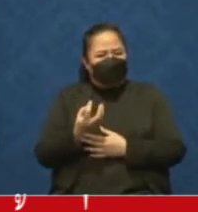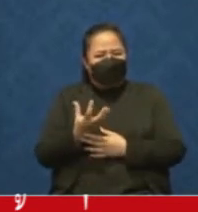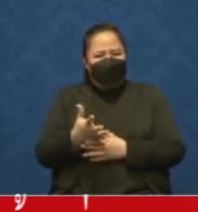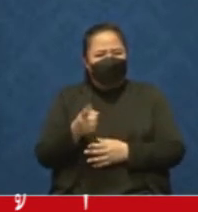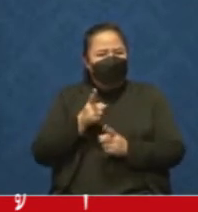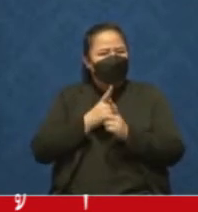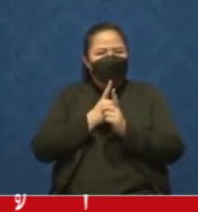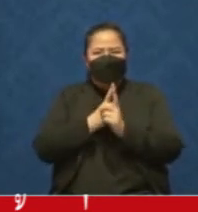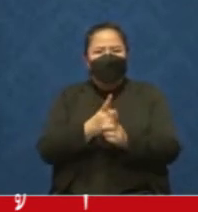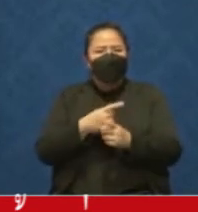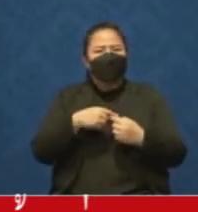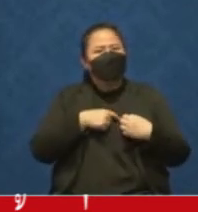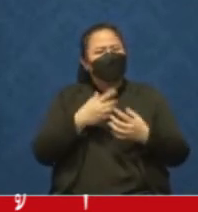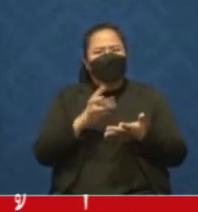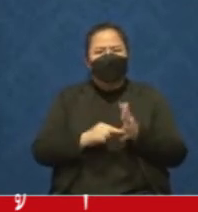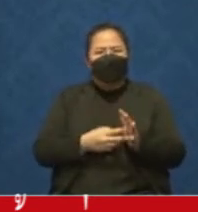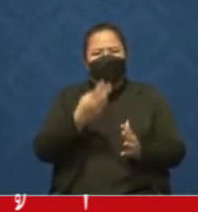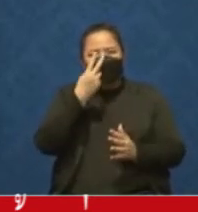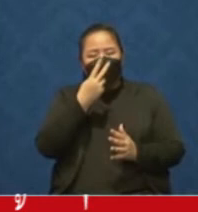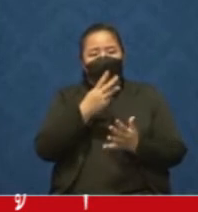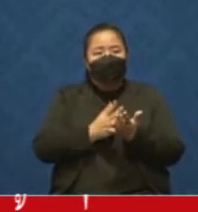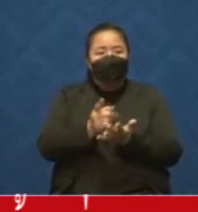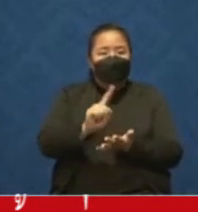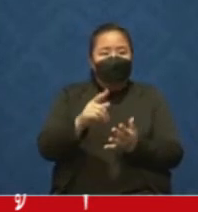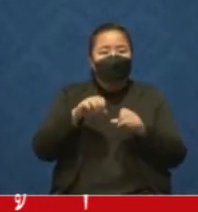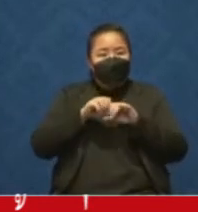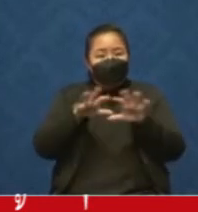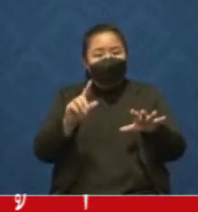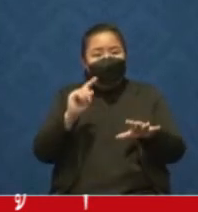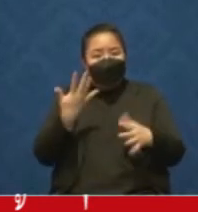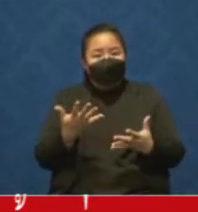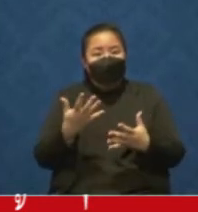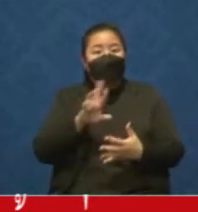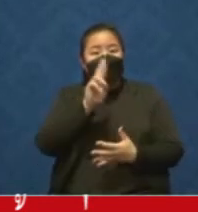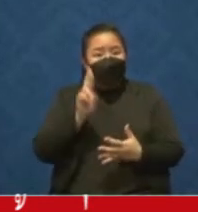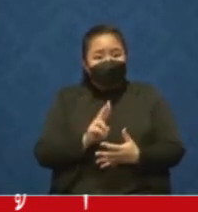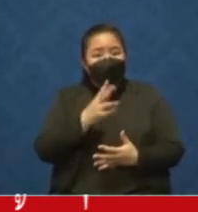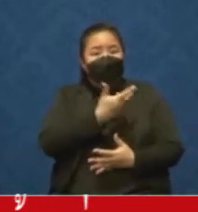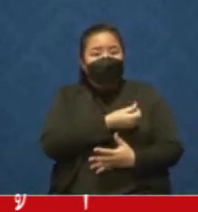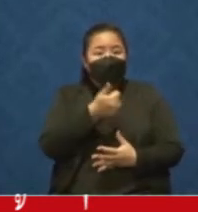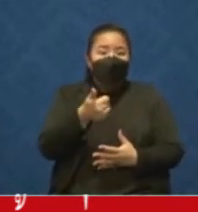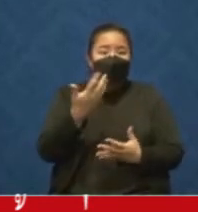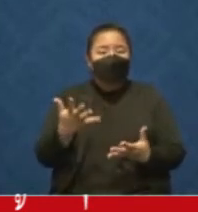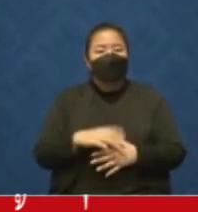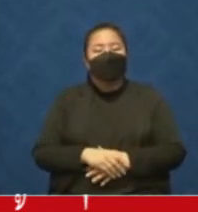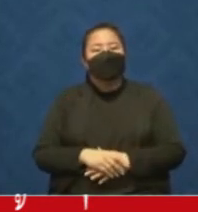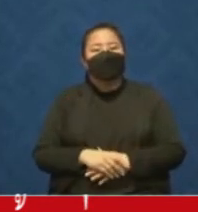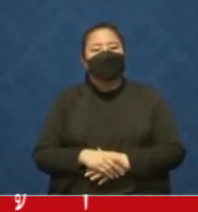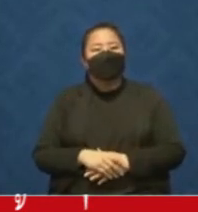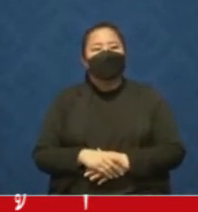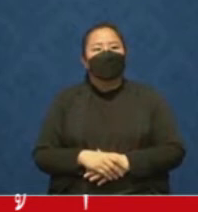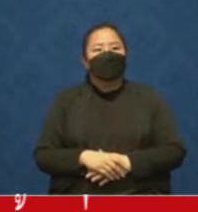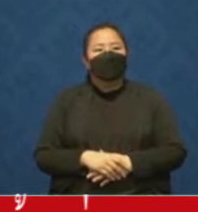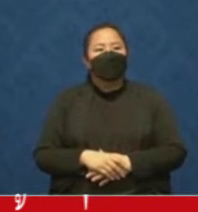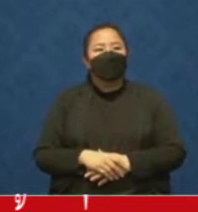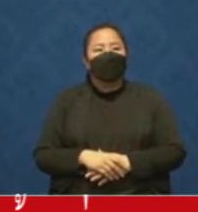มาตามใจไม่ได้ดูวาสายพัใดที่ระบาดอยู่สายพันั้จะใช้วัคซีนตัวใดนะครับต่อไปครับ